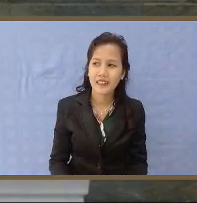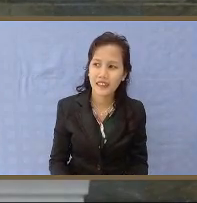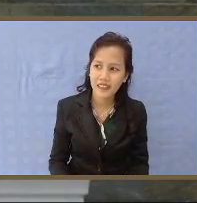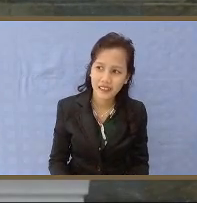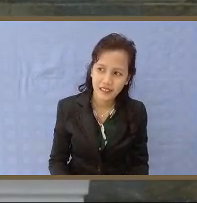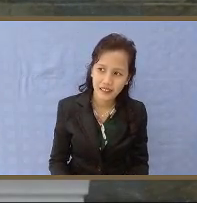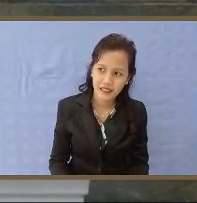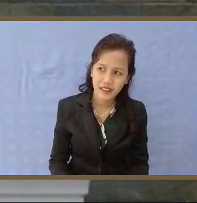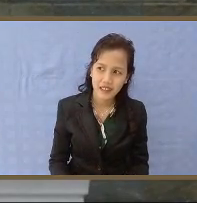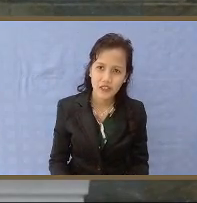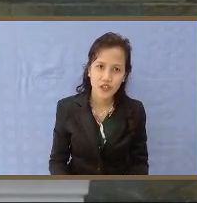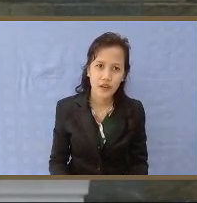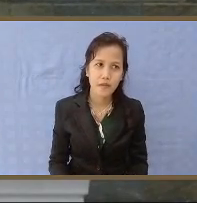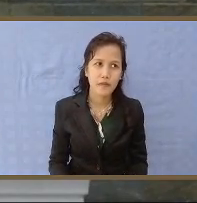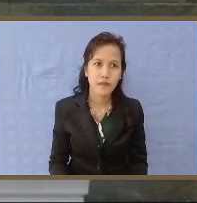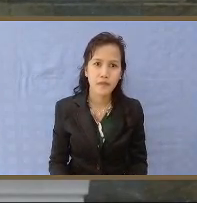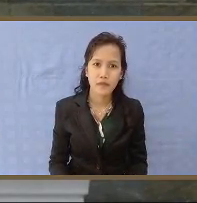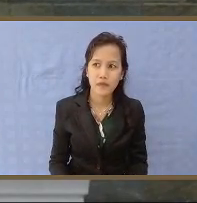chamber or room nila.